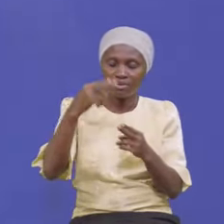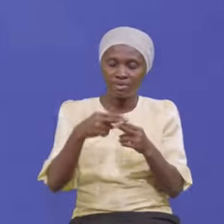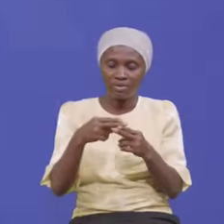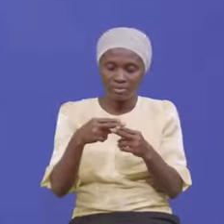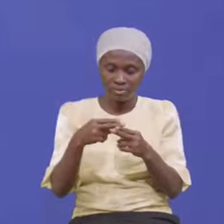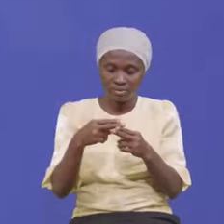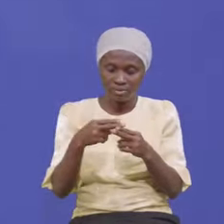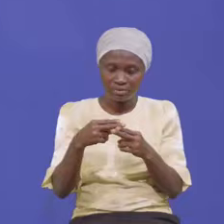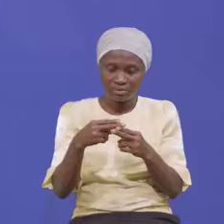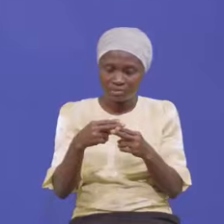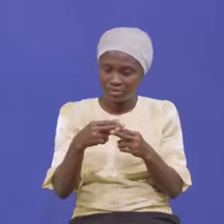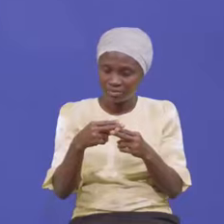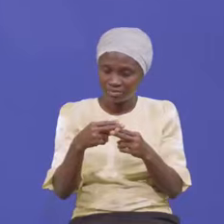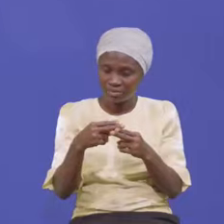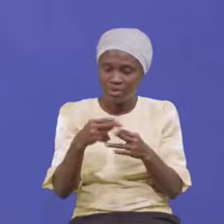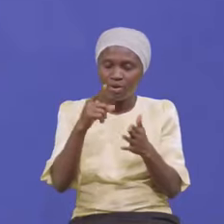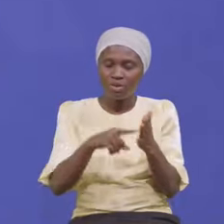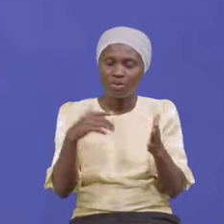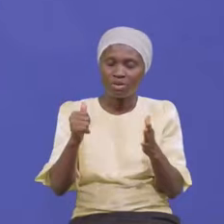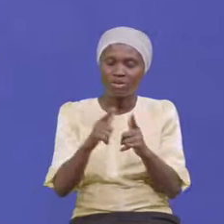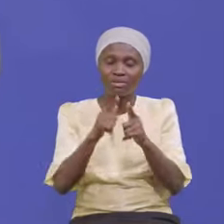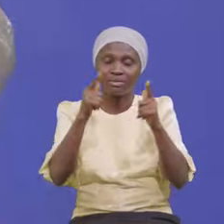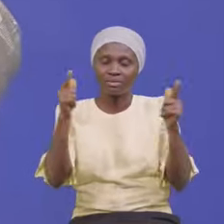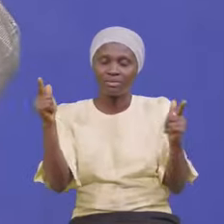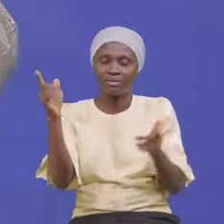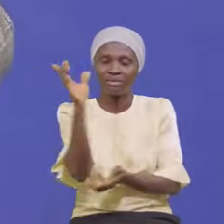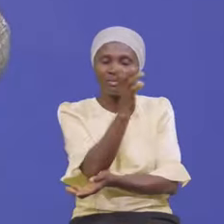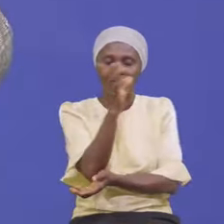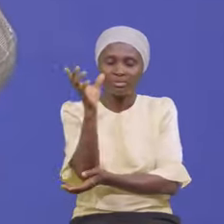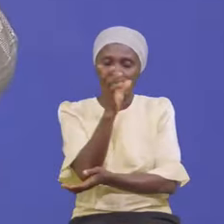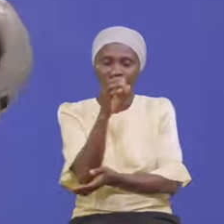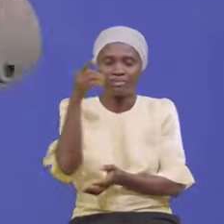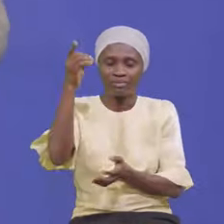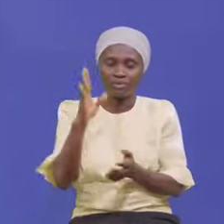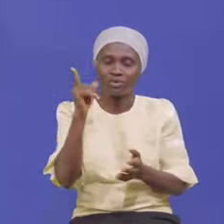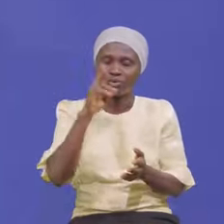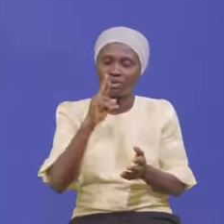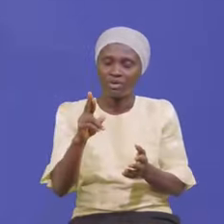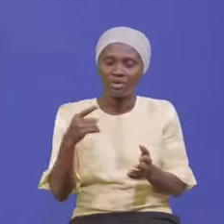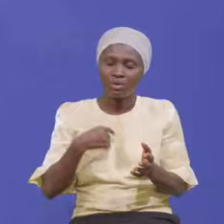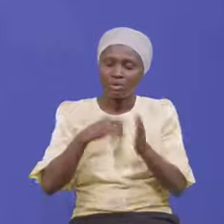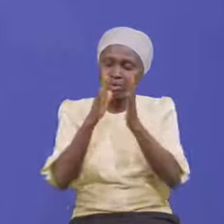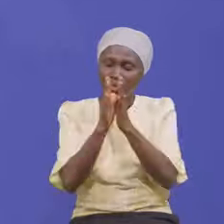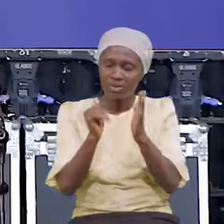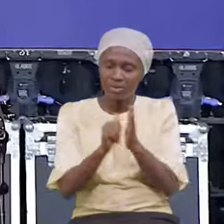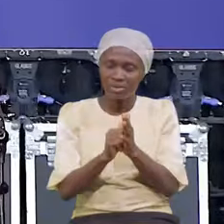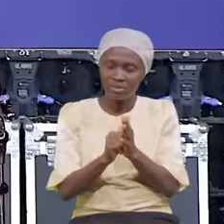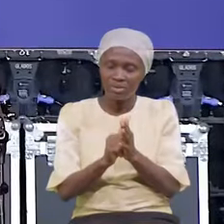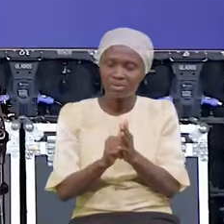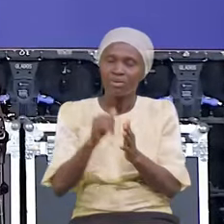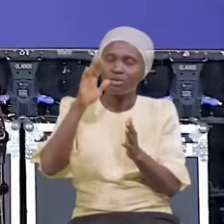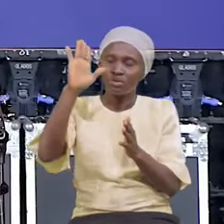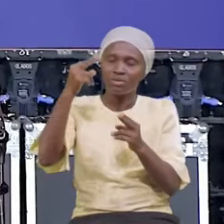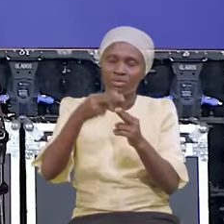మహిమ చెల్లిస్తున్నాం. What a great and a gracious God you are. మీరు ఎంత గొప్ప కృపాసహితమైన దేవునిగా ఉన్నారు. We pray that your greatness will be revealed